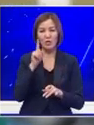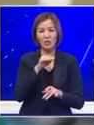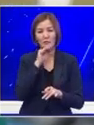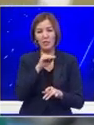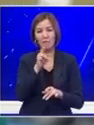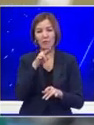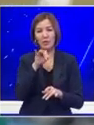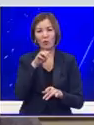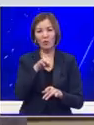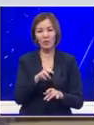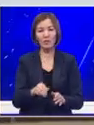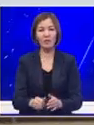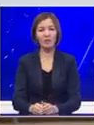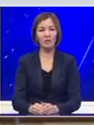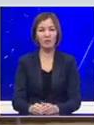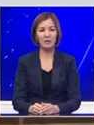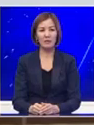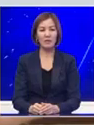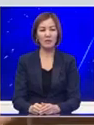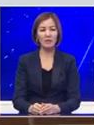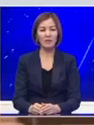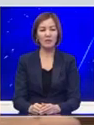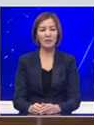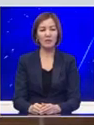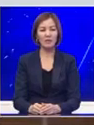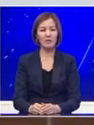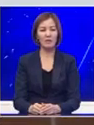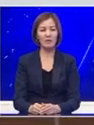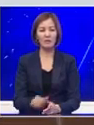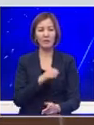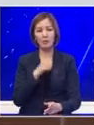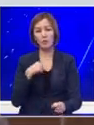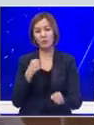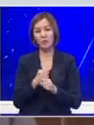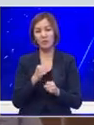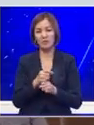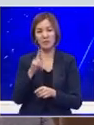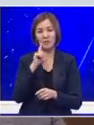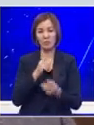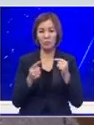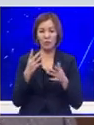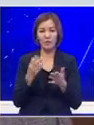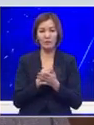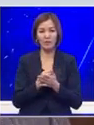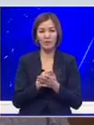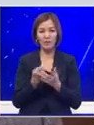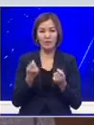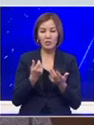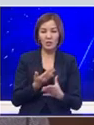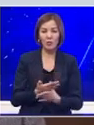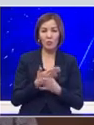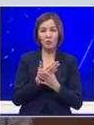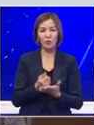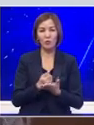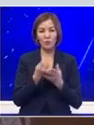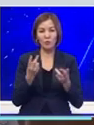Дәулет Қанатұлы. Осындай ешқандай қаржыландыру алмай, осындай дүниелер жасалынып отыр да. Енді кішкене ғана қолдау болса, кішкене ғана болса,